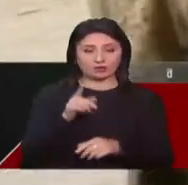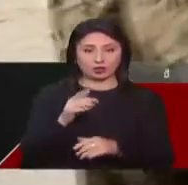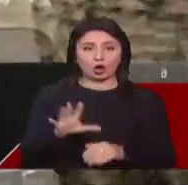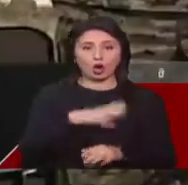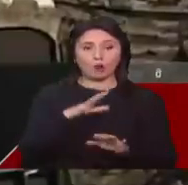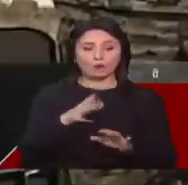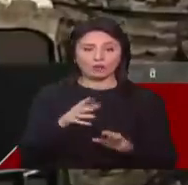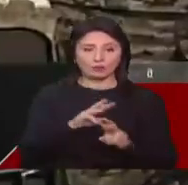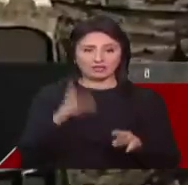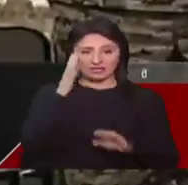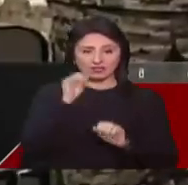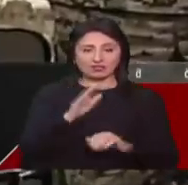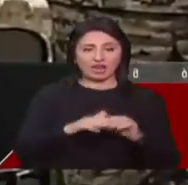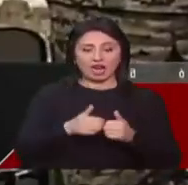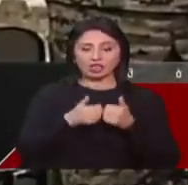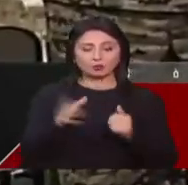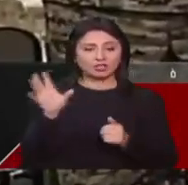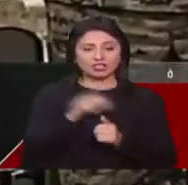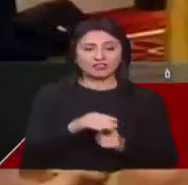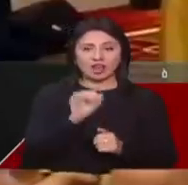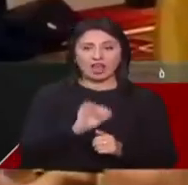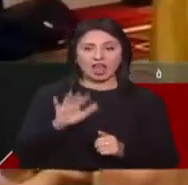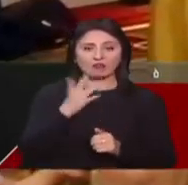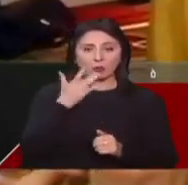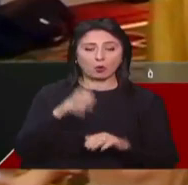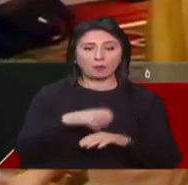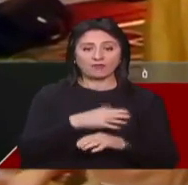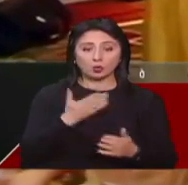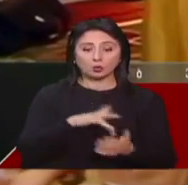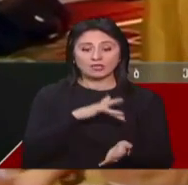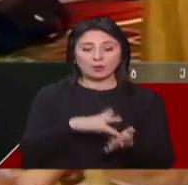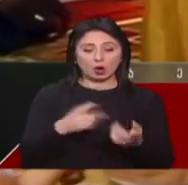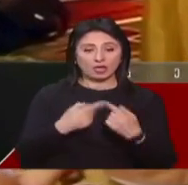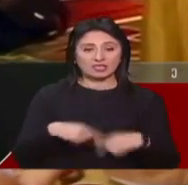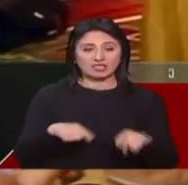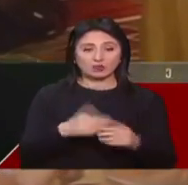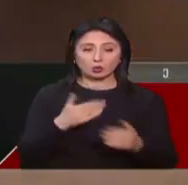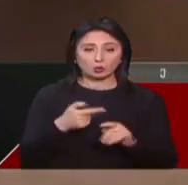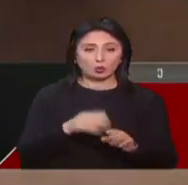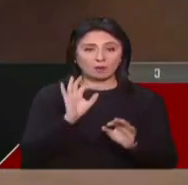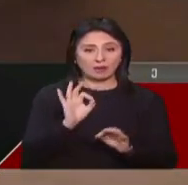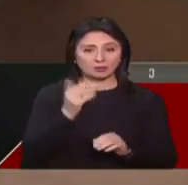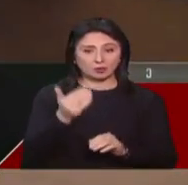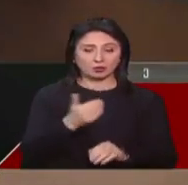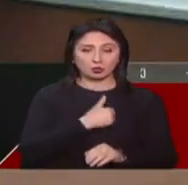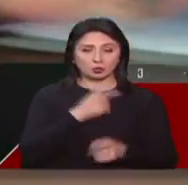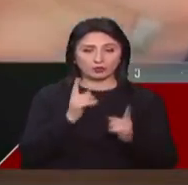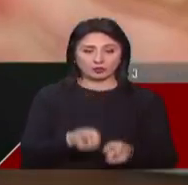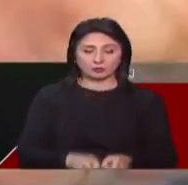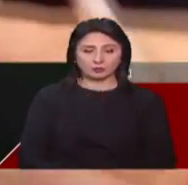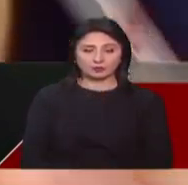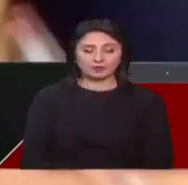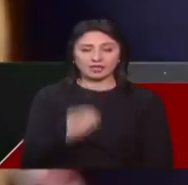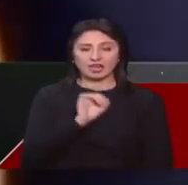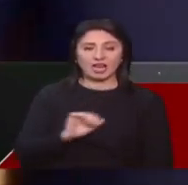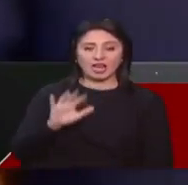ყოფილი მინისტრი ასევე აღნიშნავს, რომ ხელს შეუწყობს ყველა პროდესალურ პოლიტიკურ პარტიას თუ სამოქალაქო საზოგადოებას, თუ ეს მათი სურვილი იქნება.